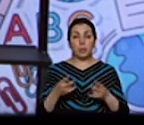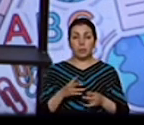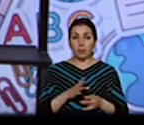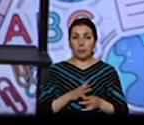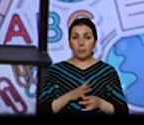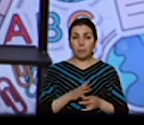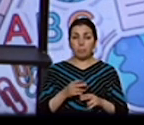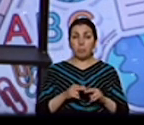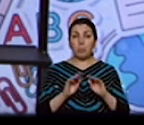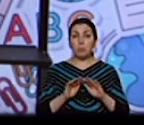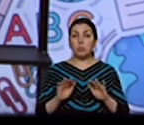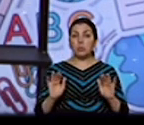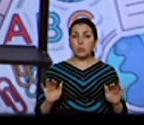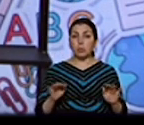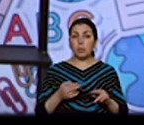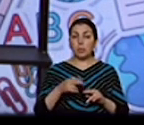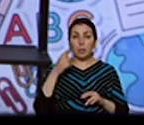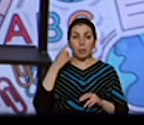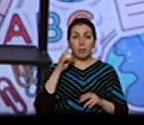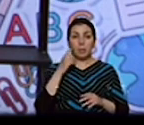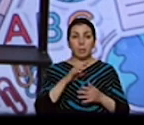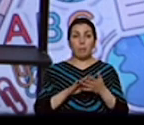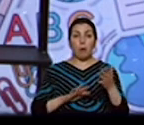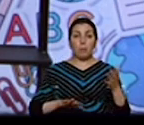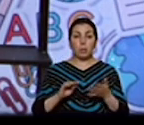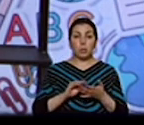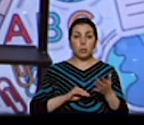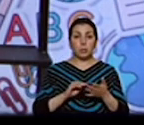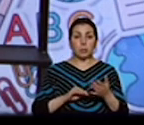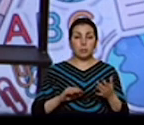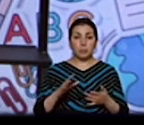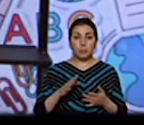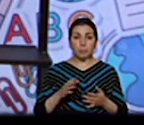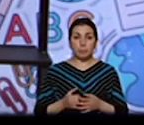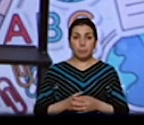edi. Bolajonlar, ertakning davomini yozdingizmi?